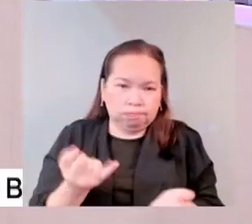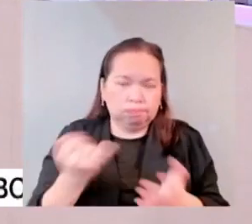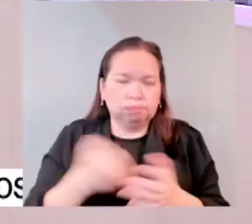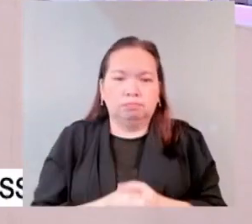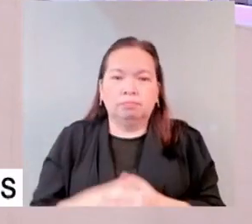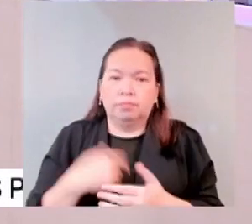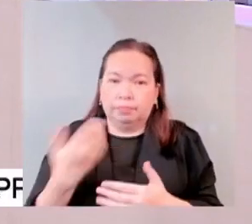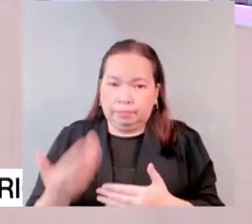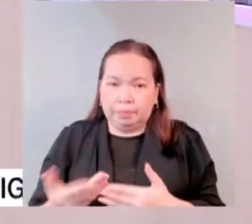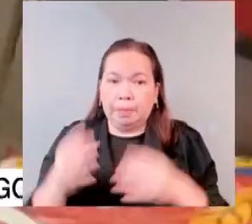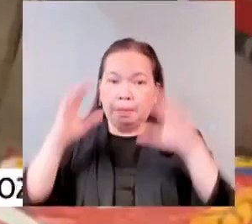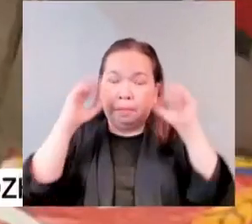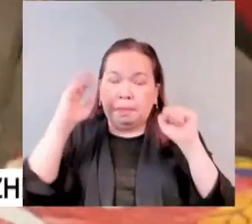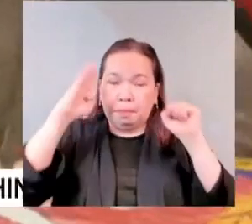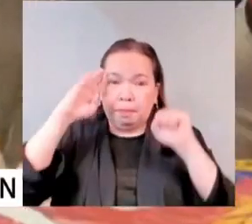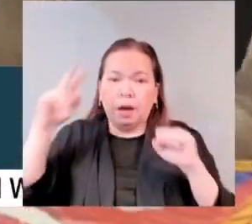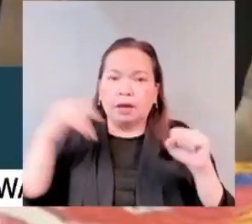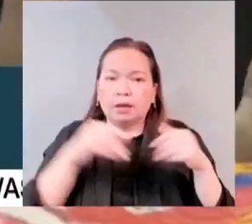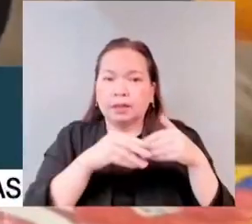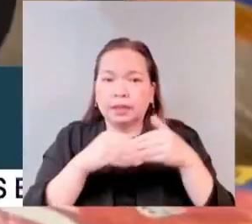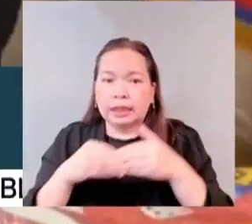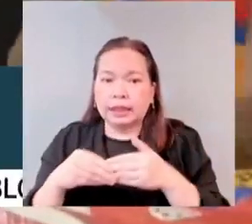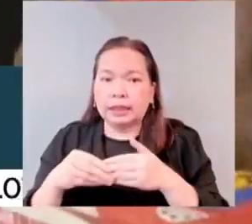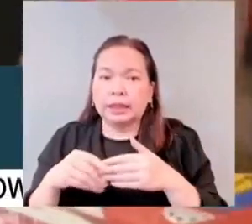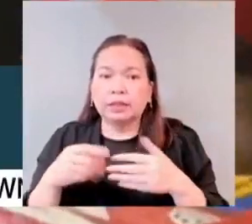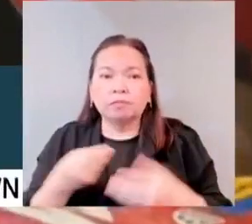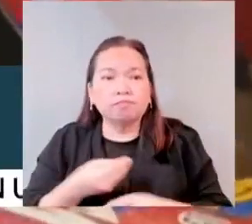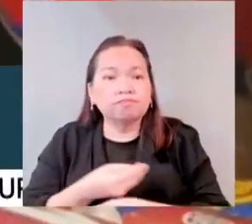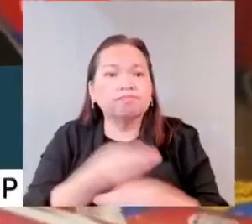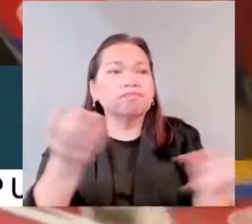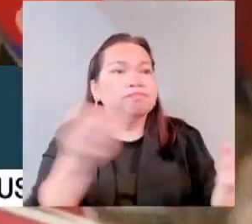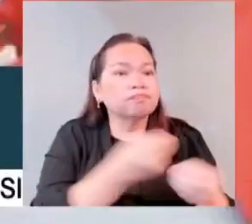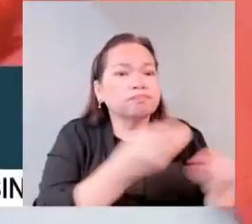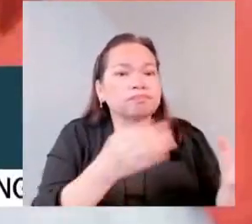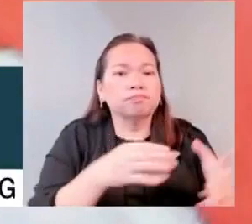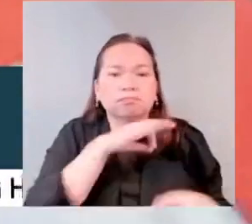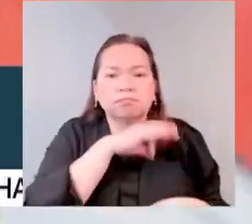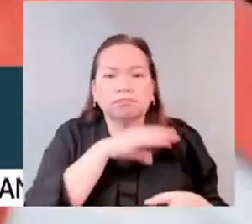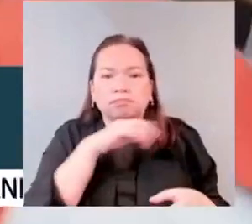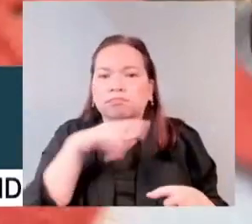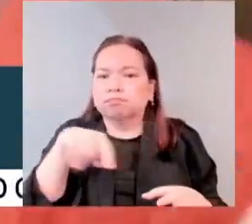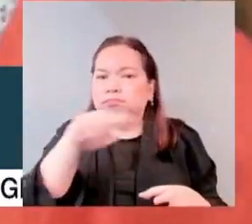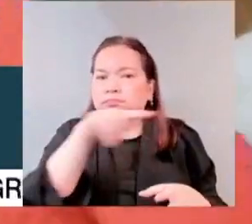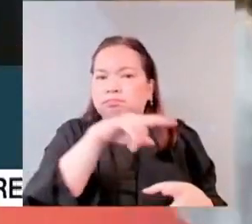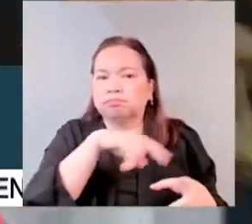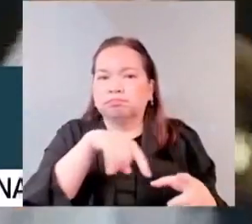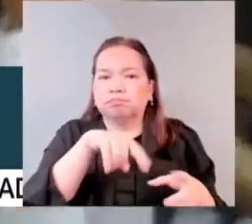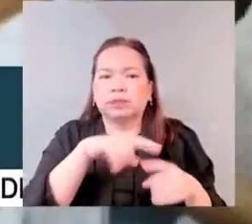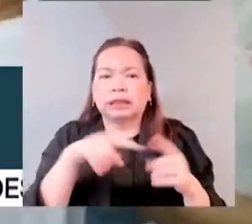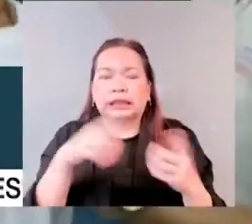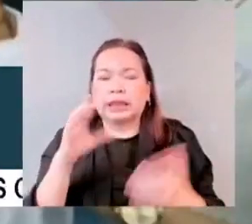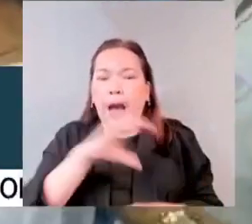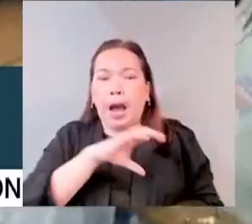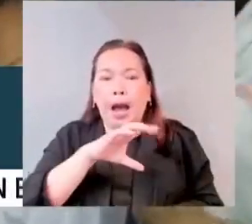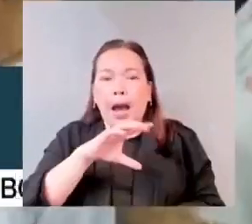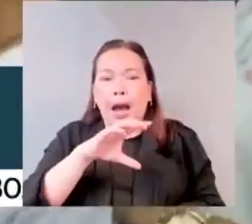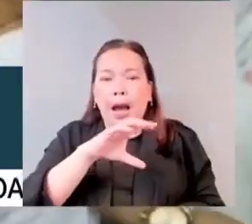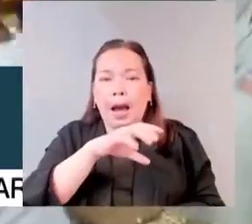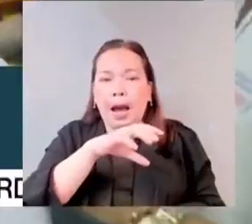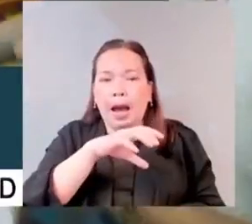poverty alleviation program in Capiz. Joining him there, former Senator and Liberal Party President Mar Rojas.